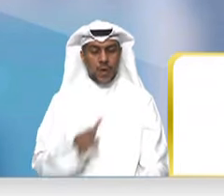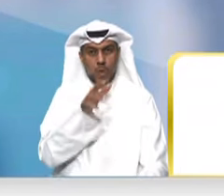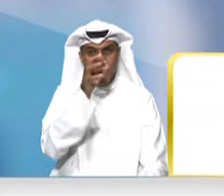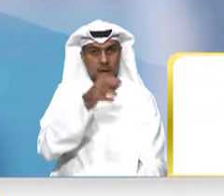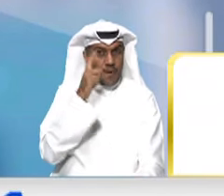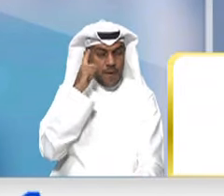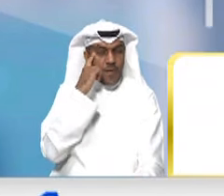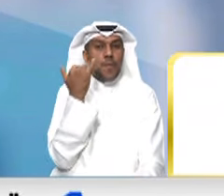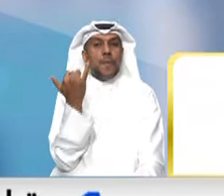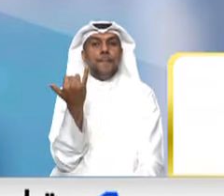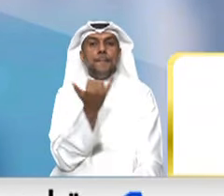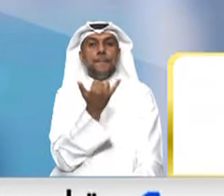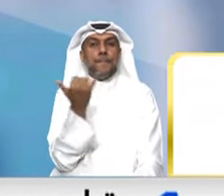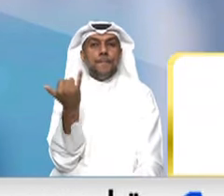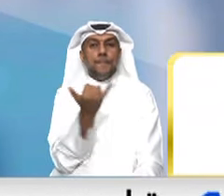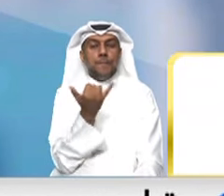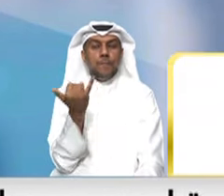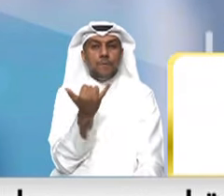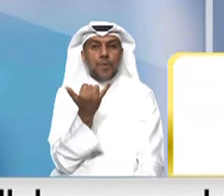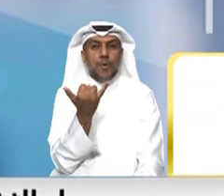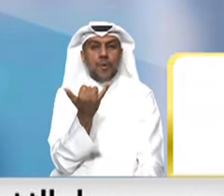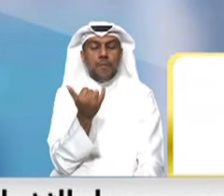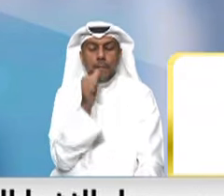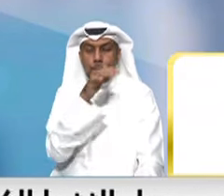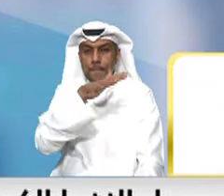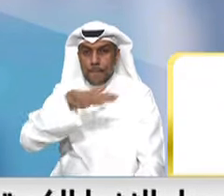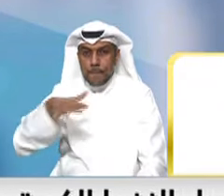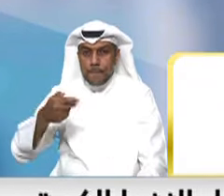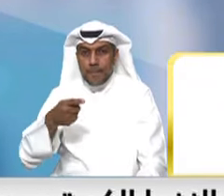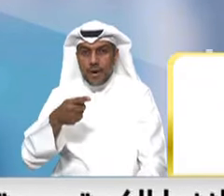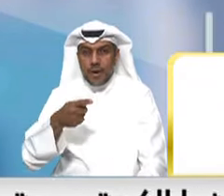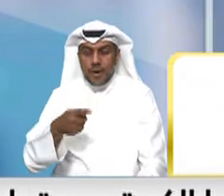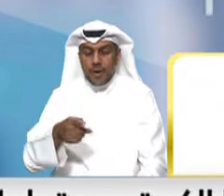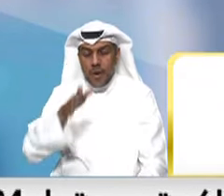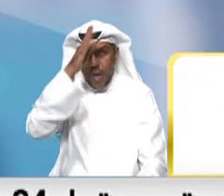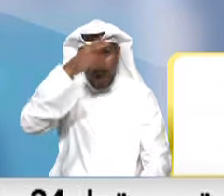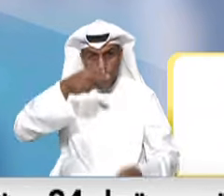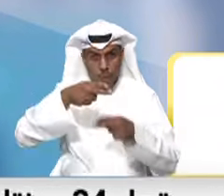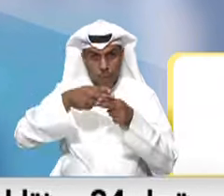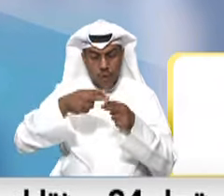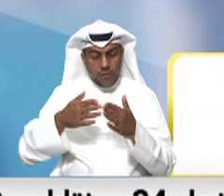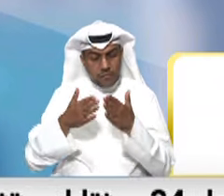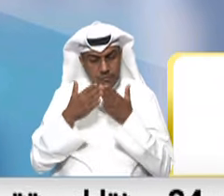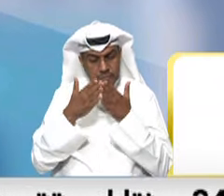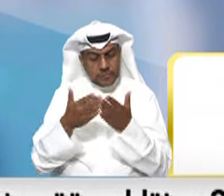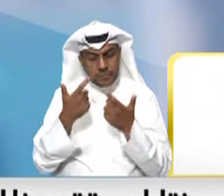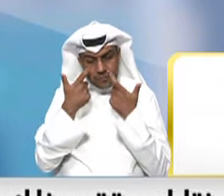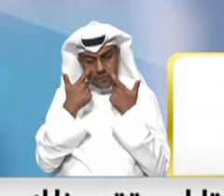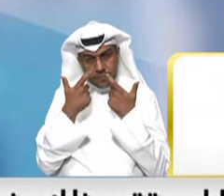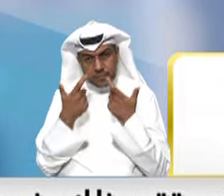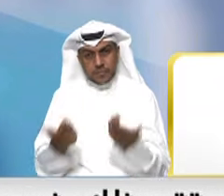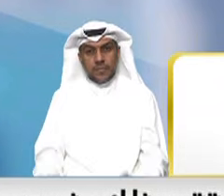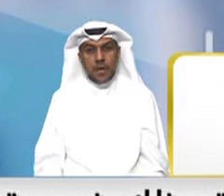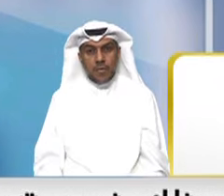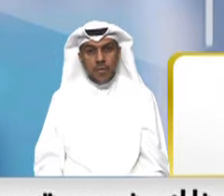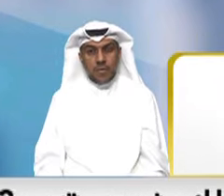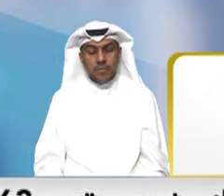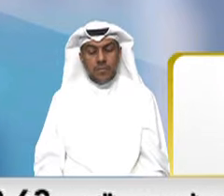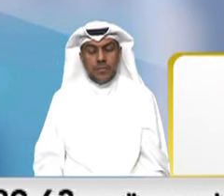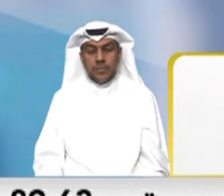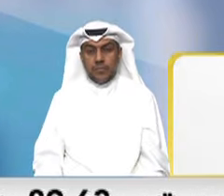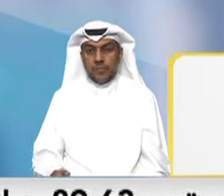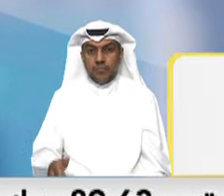أهمية ضمان أمن وسلامة الملاحة في ممر خور عبد الله المائي وضرورة تأمينه من أي